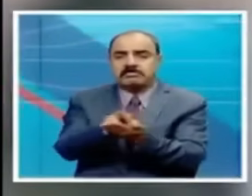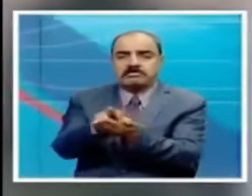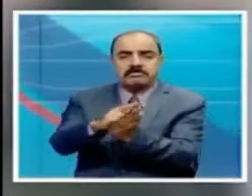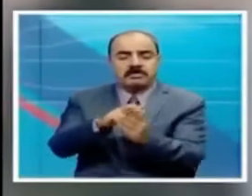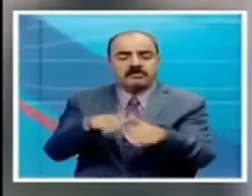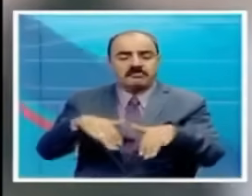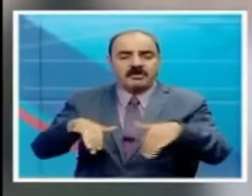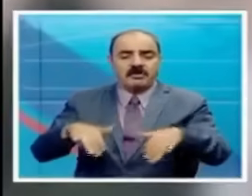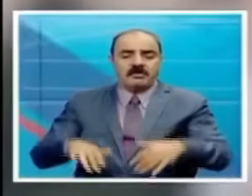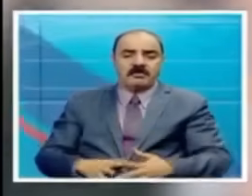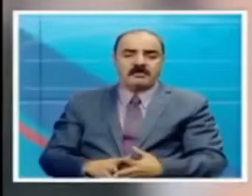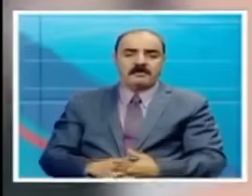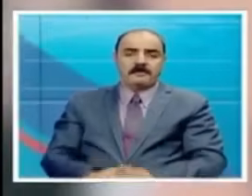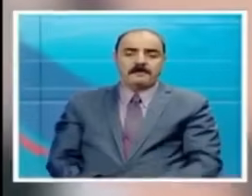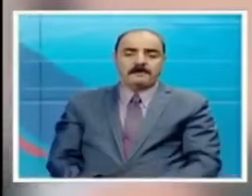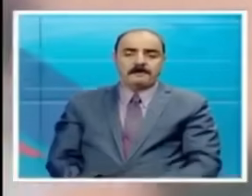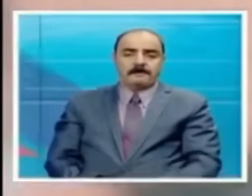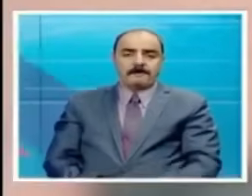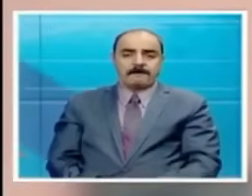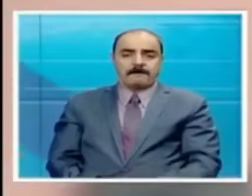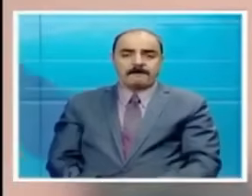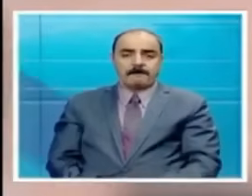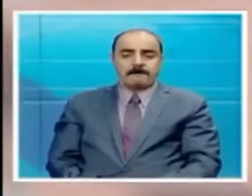في شوارعها.